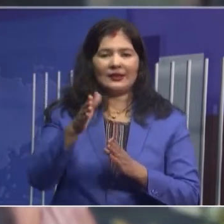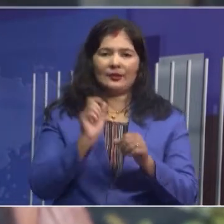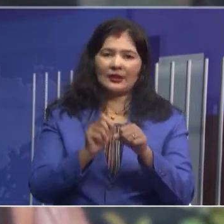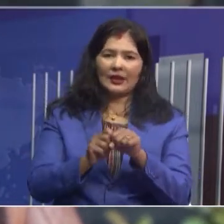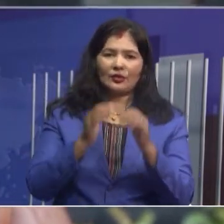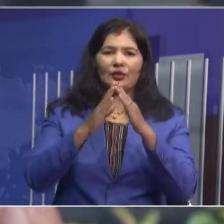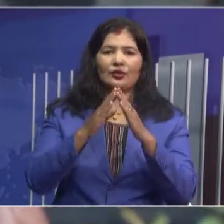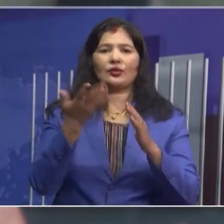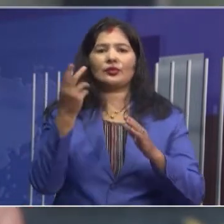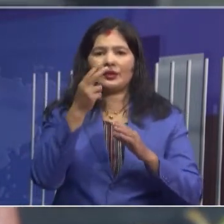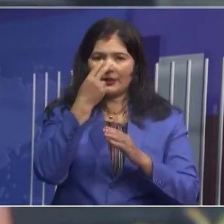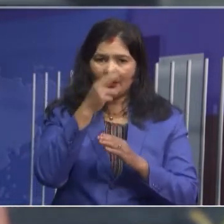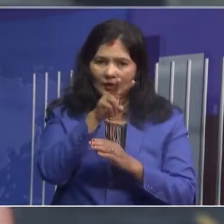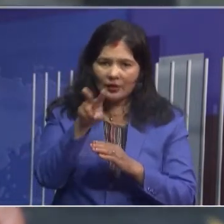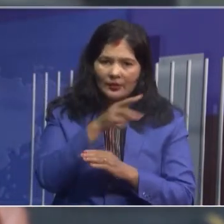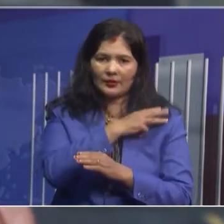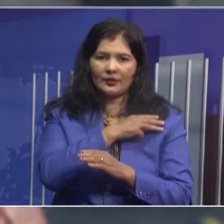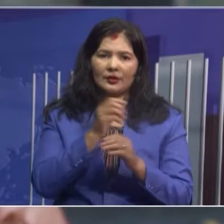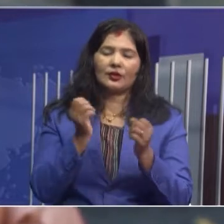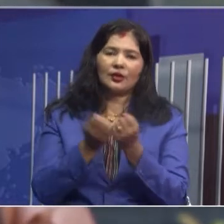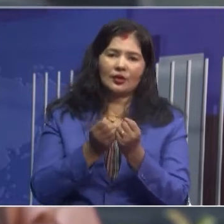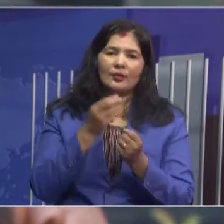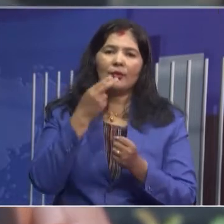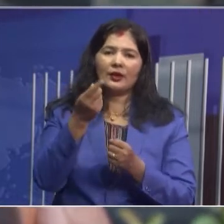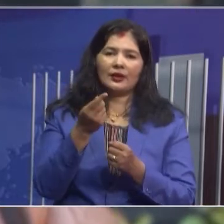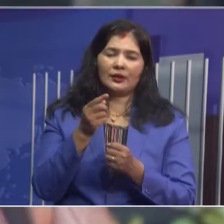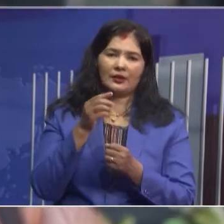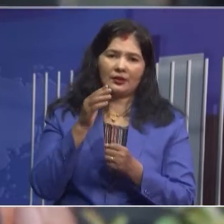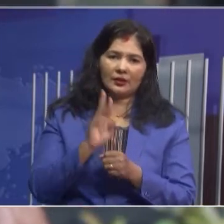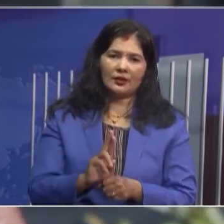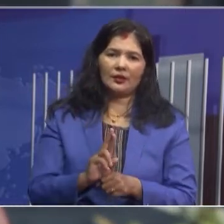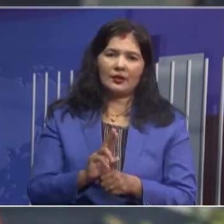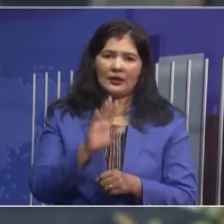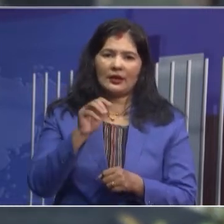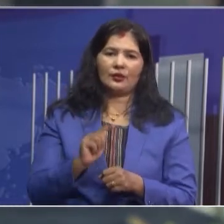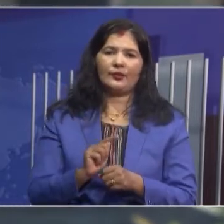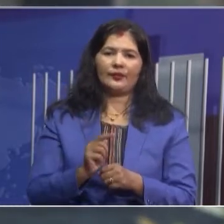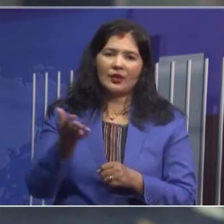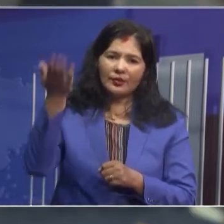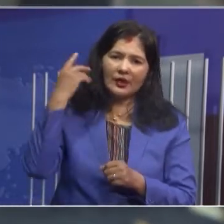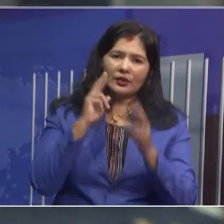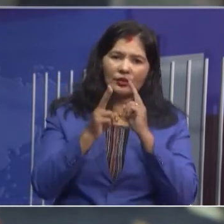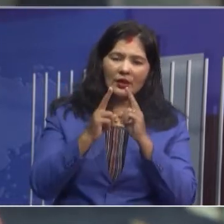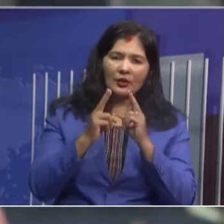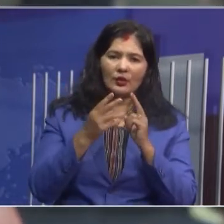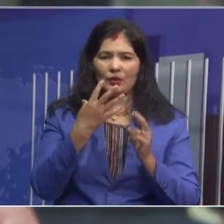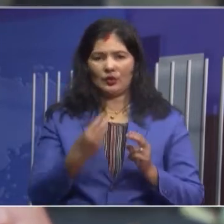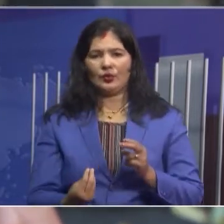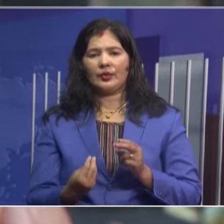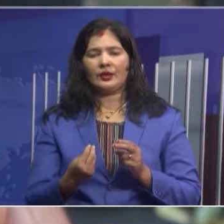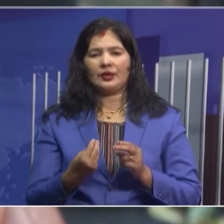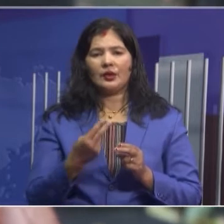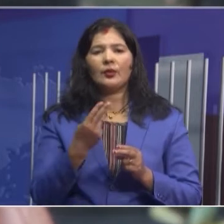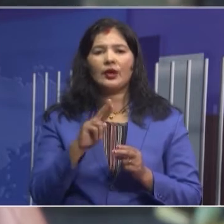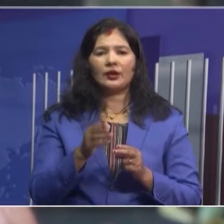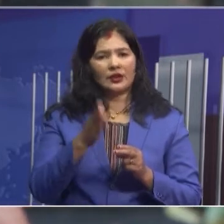यसो अवलोकन गरौँ भनेर सङ्ग्रहालय राखेको भए राम्रै हुन्थ्यो किनभने राजा अब हाम्रो त पुरानो पुरातात्विक कुरा हो नि त अब त लोप पनि भएर गइसक्नुभयो